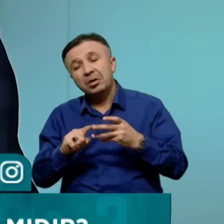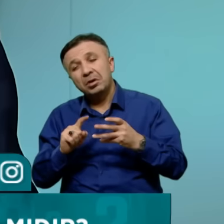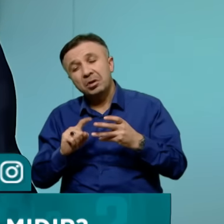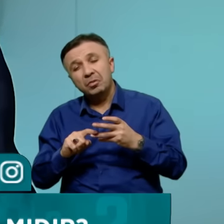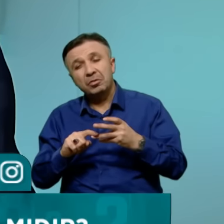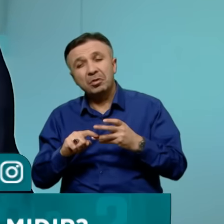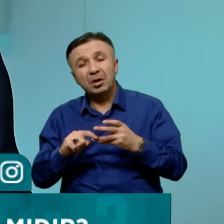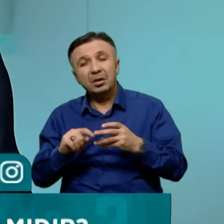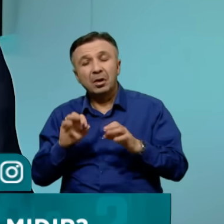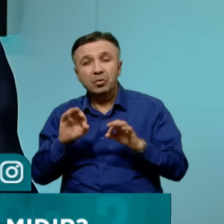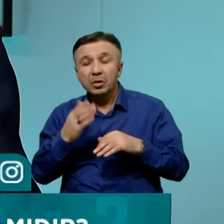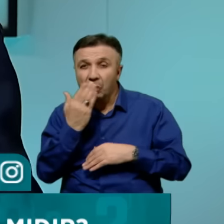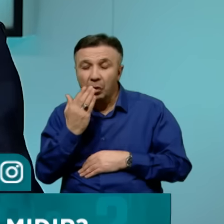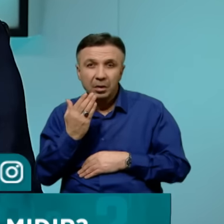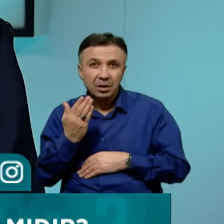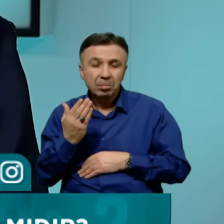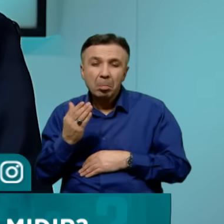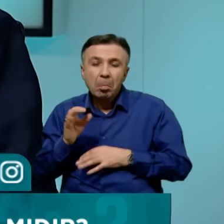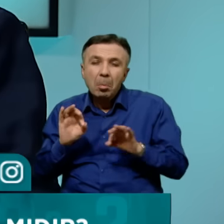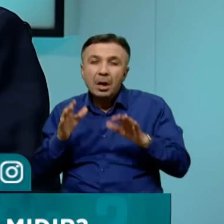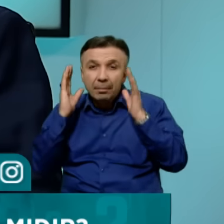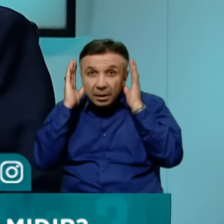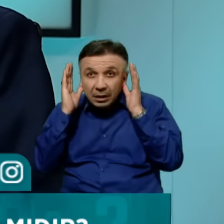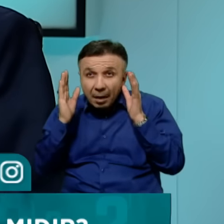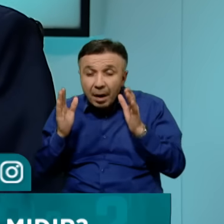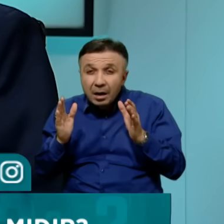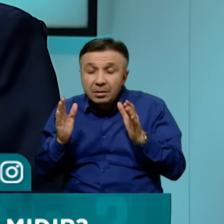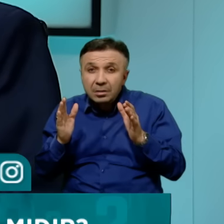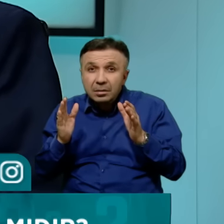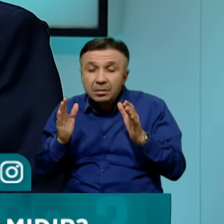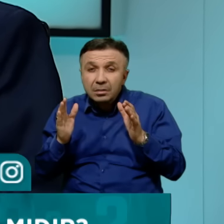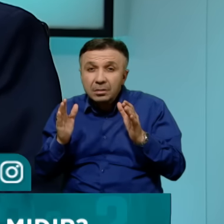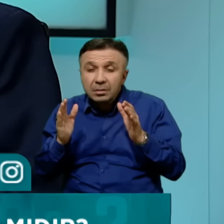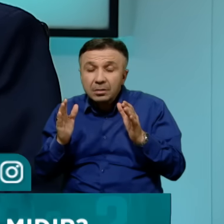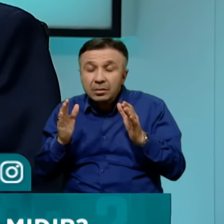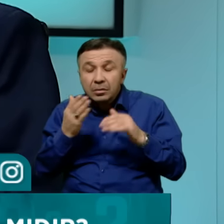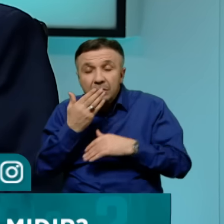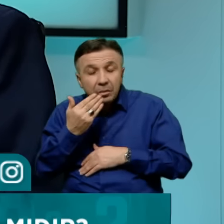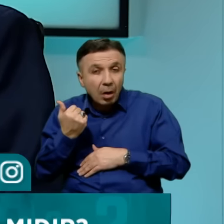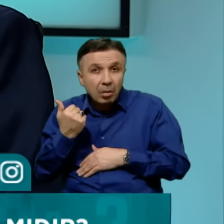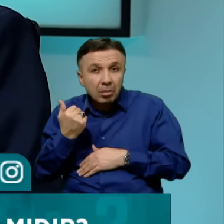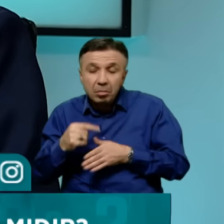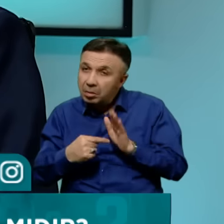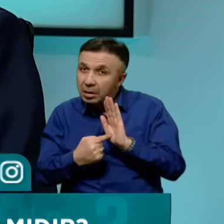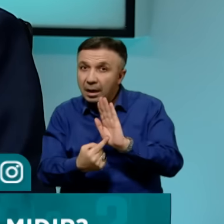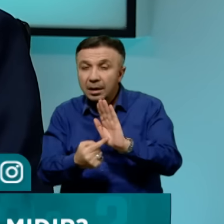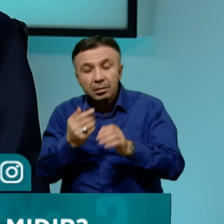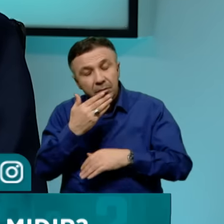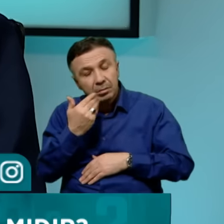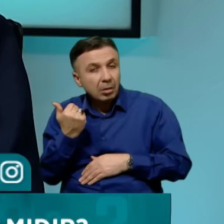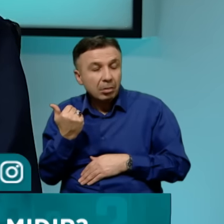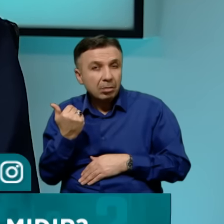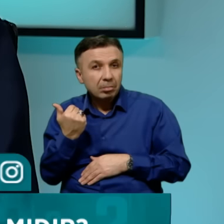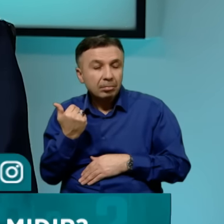böyle bir namaz sağlam kaynaklara sağlam rivayetlere dayanmayan Biz birazdan mevzu